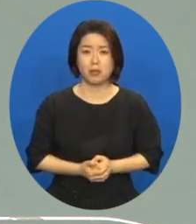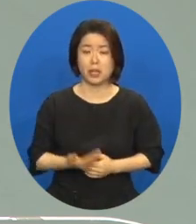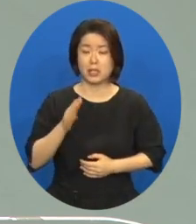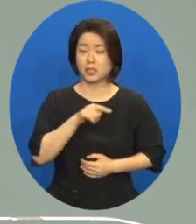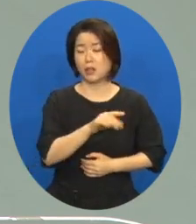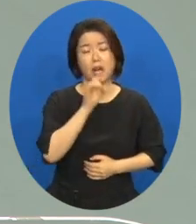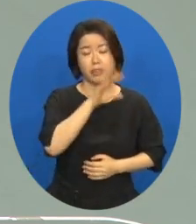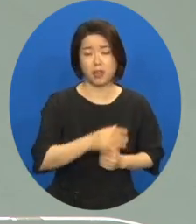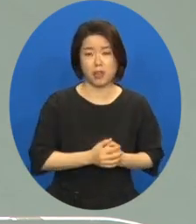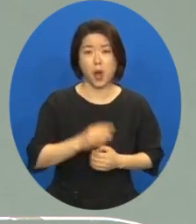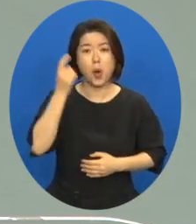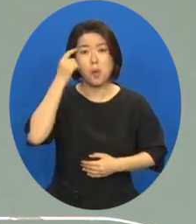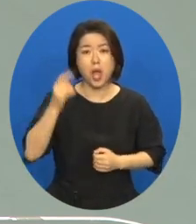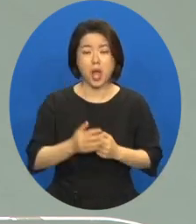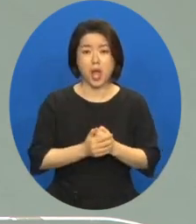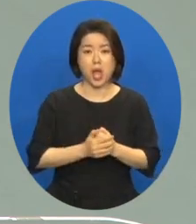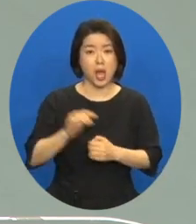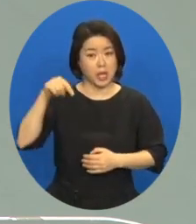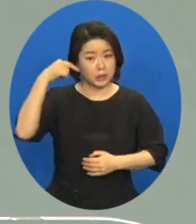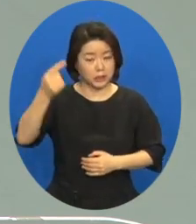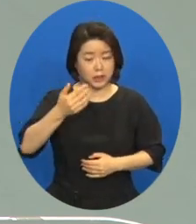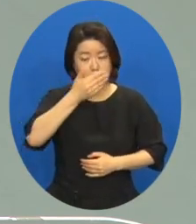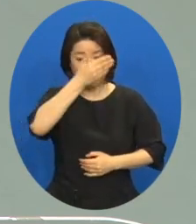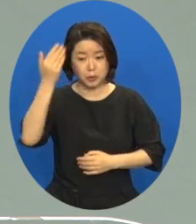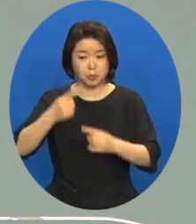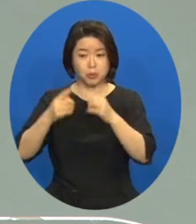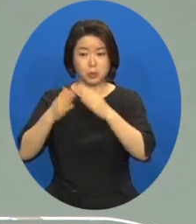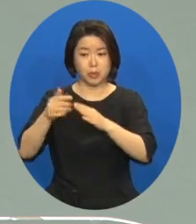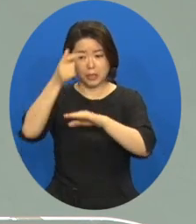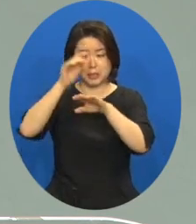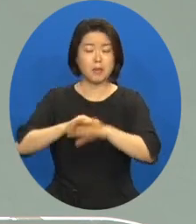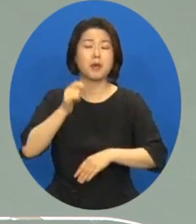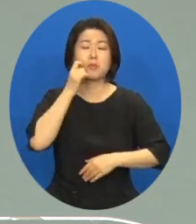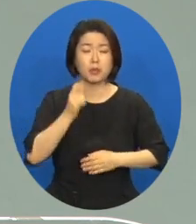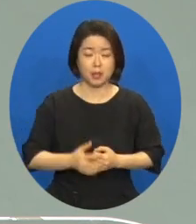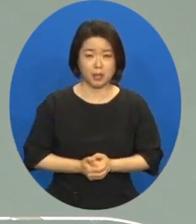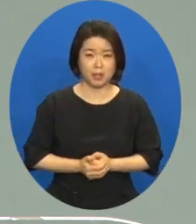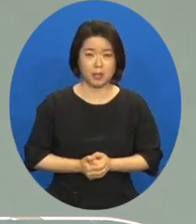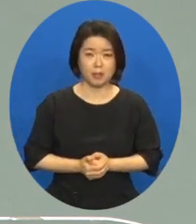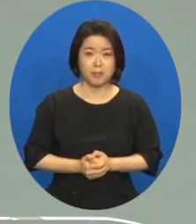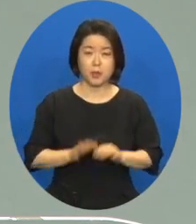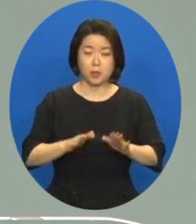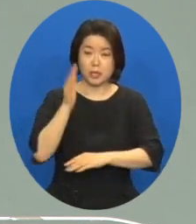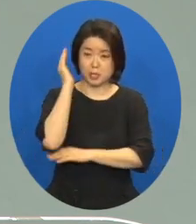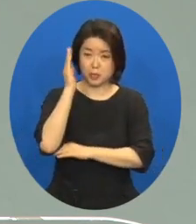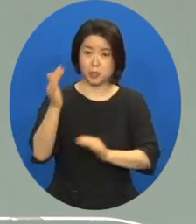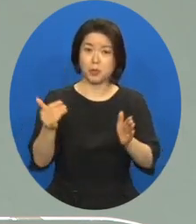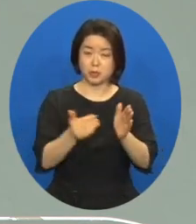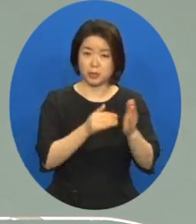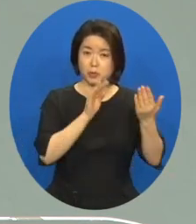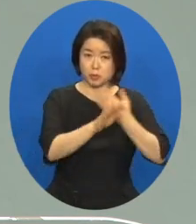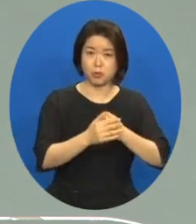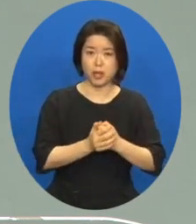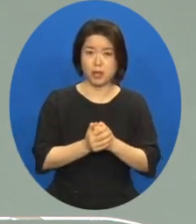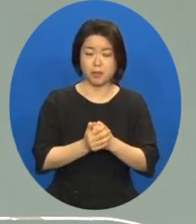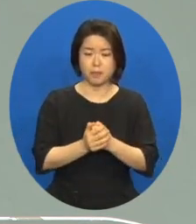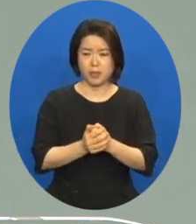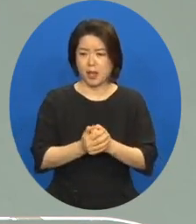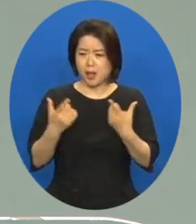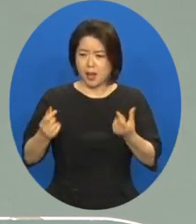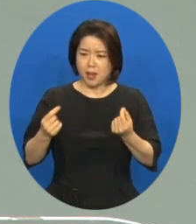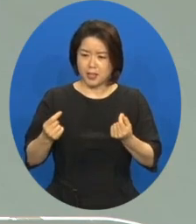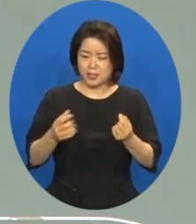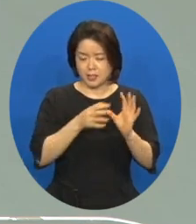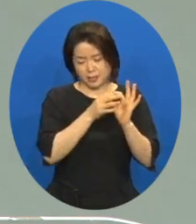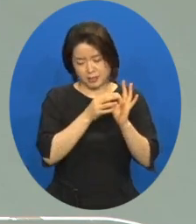없어요. 그러면 젊은이 교회 예배 못 드려요. 우리 오늘 설교 끝나고 그냥 정말 같이 기도 잠깐